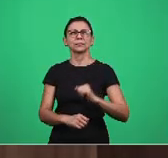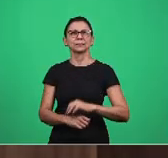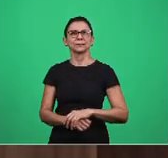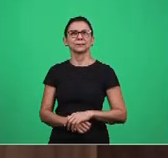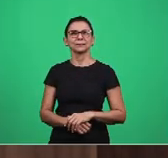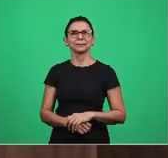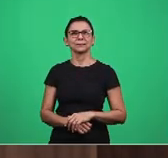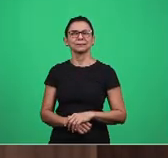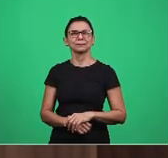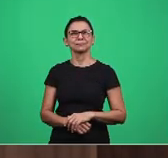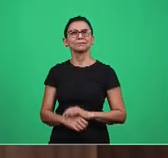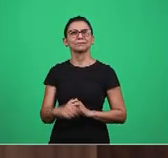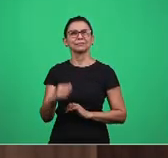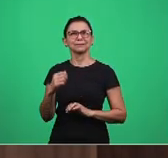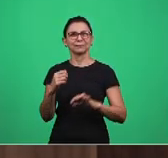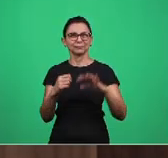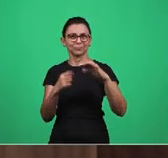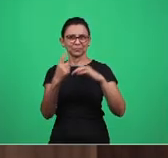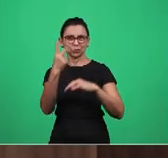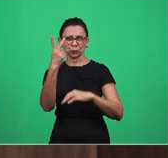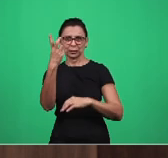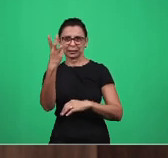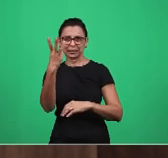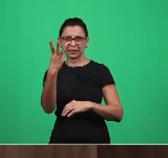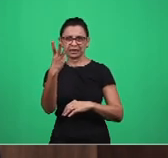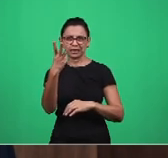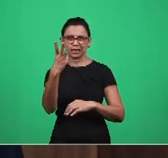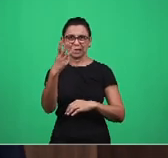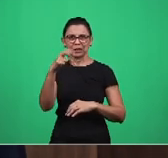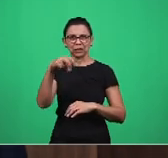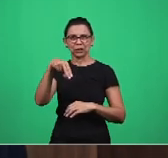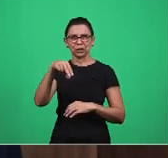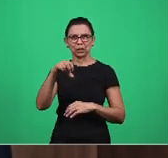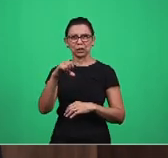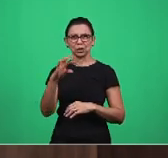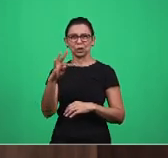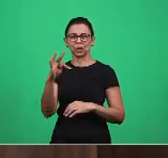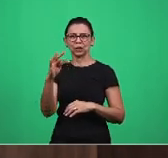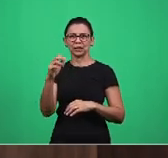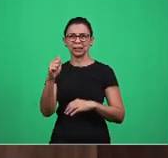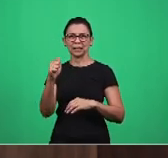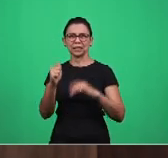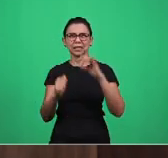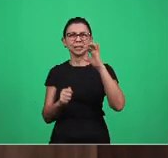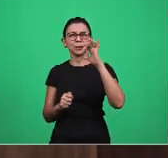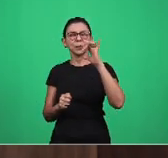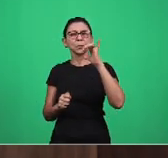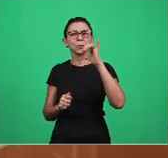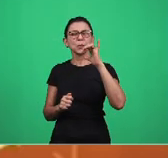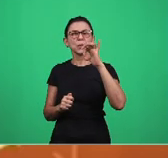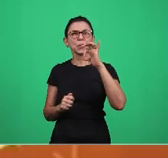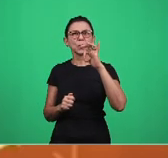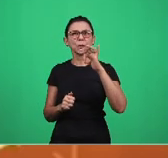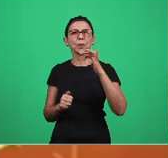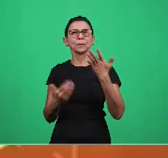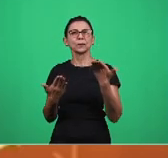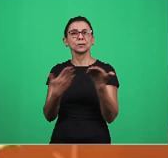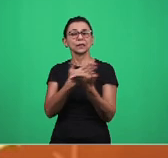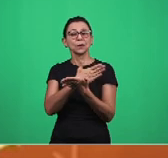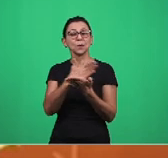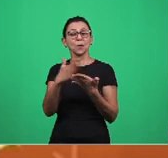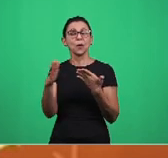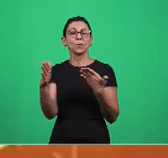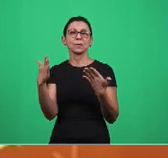Ces trois notes que nous avons apprises aujourd'hui font partie de l'introduction simplifiée de la louange dans les batailles, je